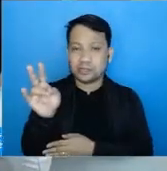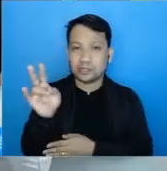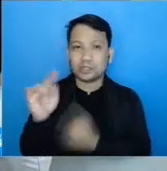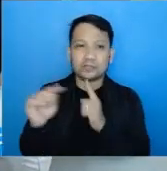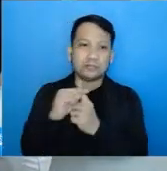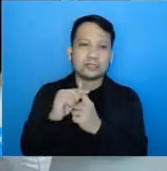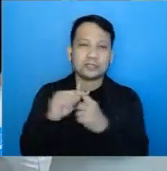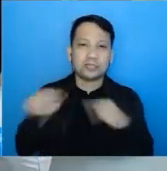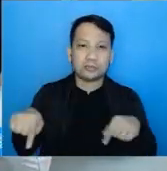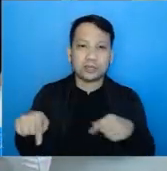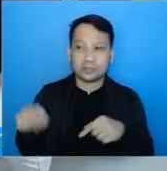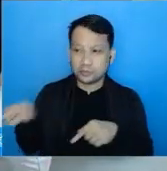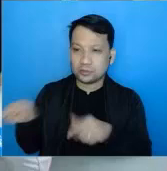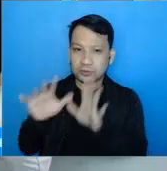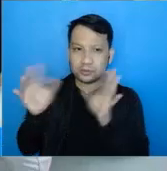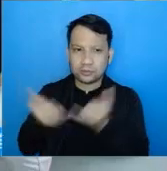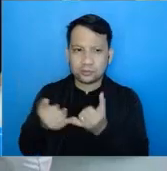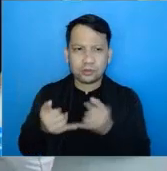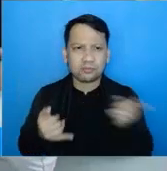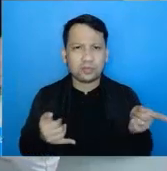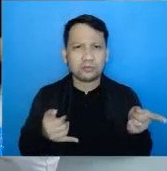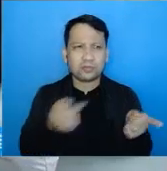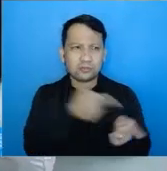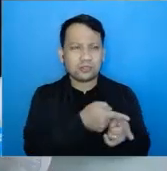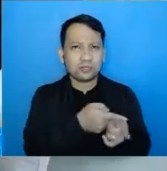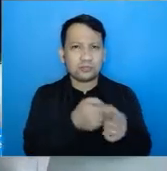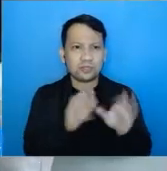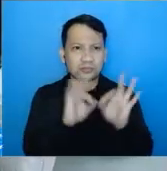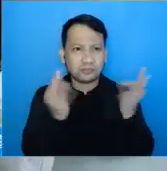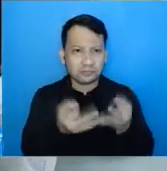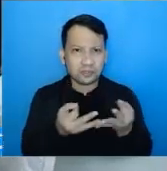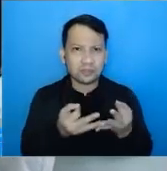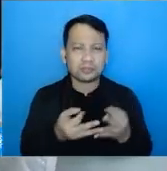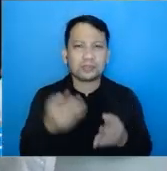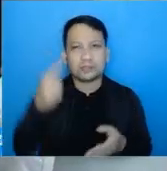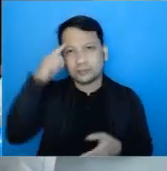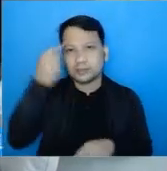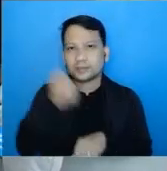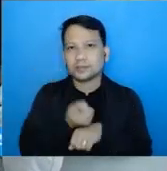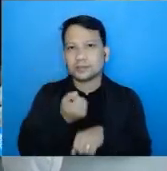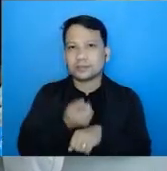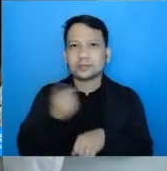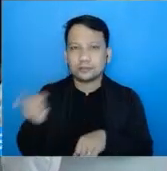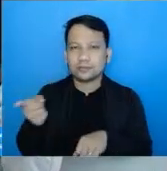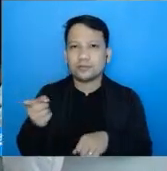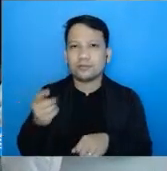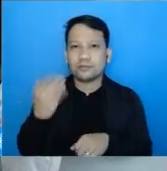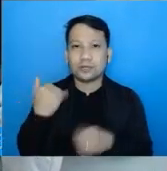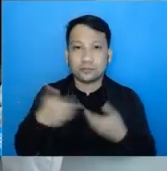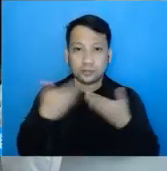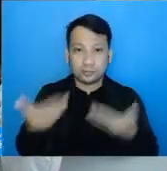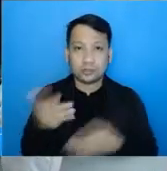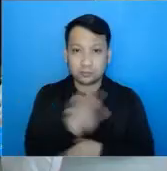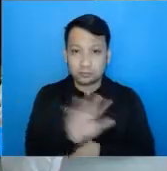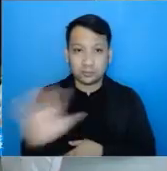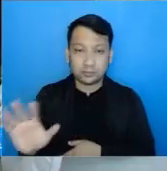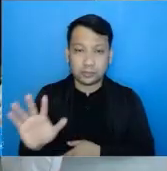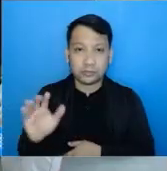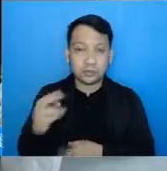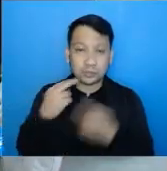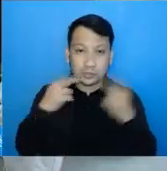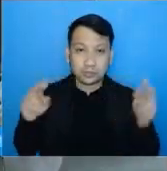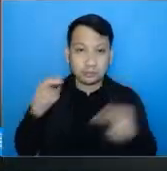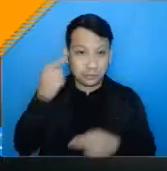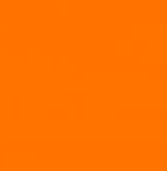ng barangay, sinaway na nilang sangkot na pamilya pero sadyang matigas daw ang kanilang ulo. Nasa frontline ang balitang yan, si Gary De Leon.